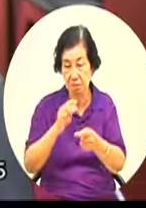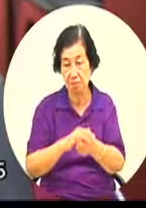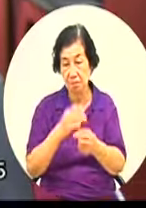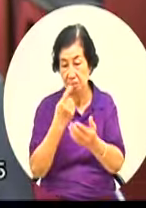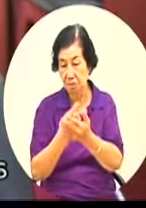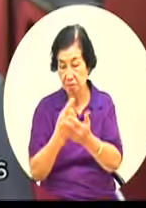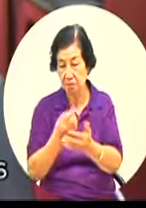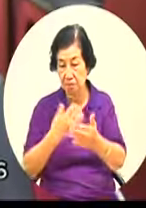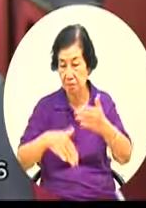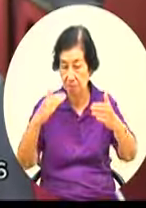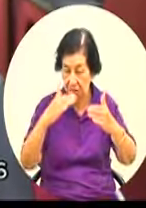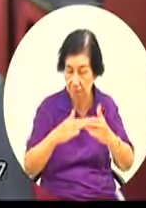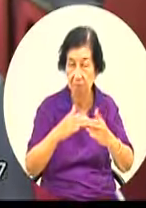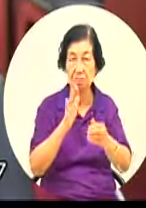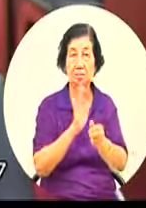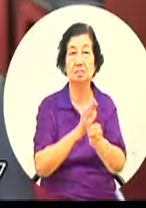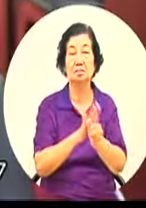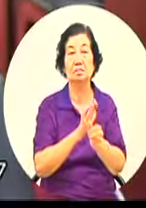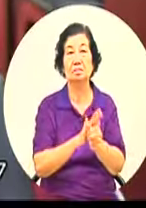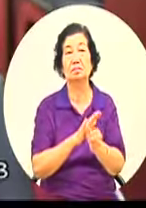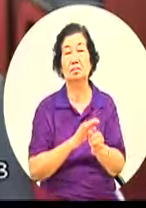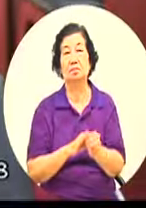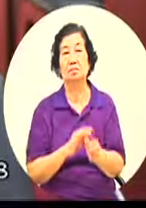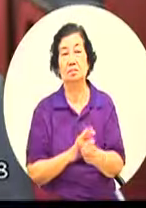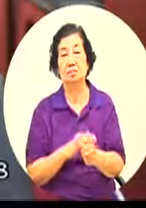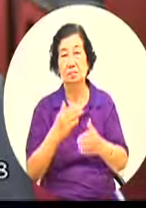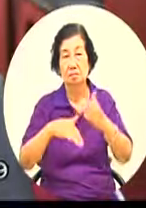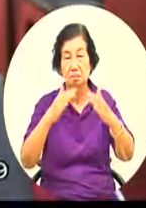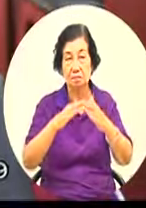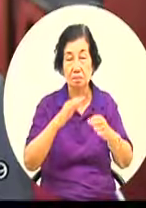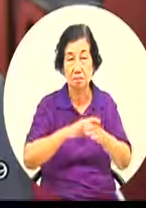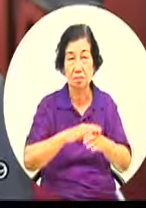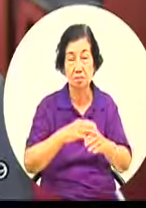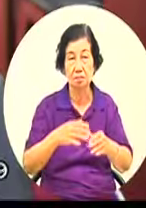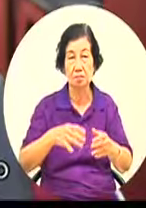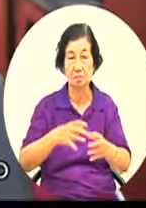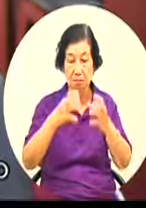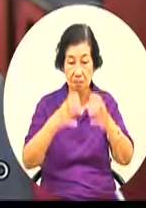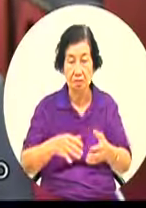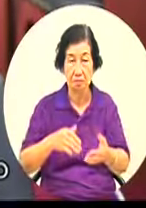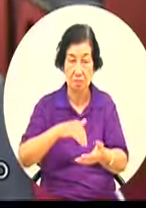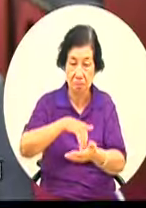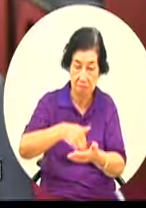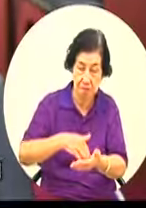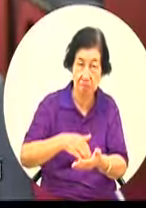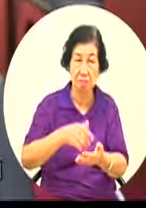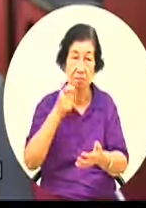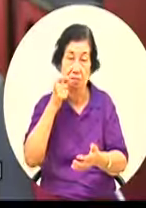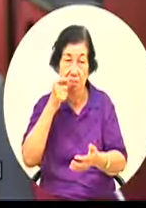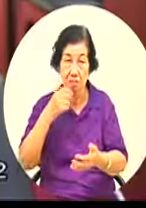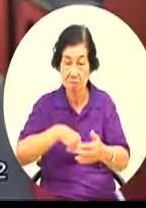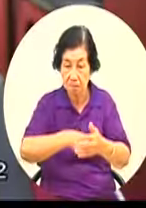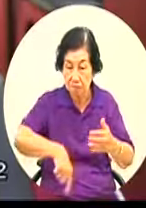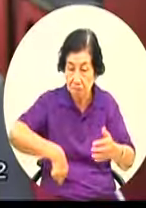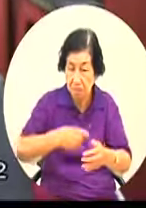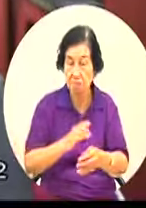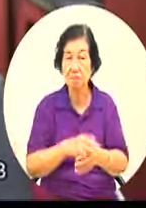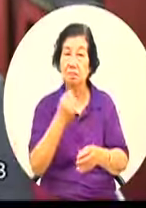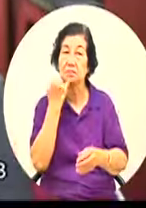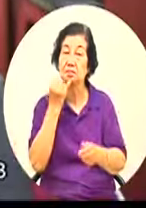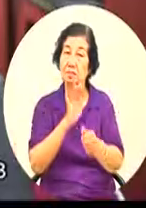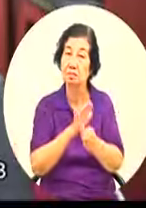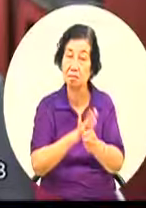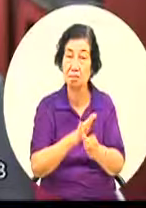好，或软体建设也好，可以更充足、更具有现代化的一个教学资源，而不是想到说未